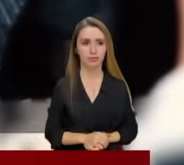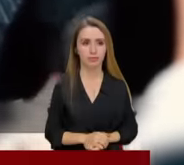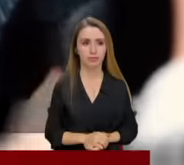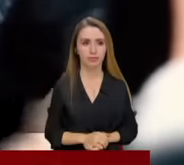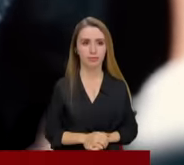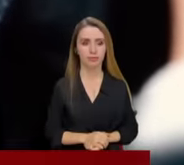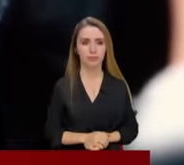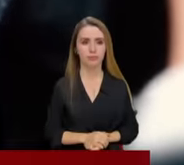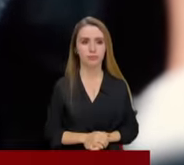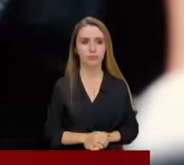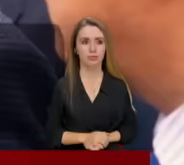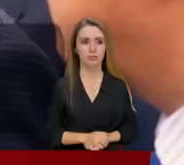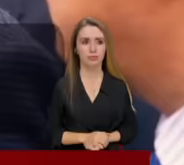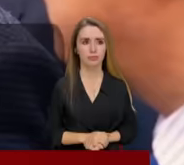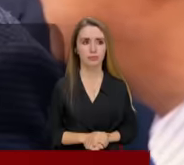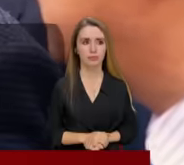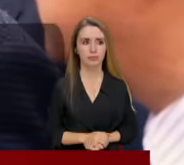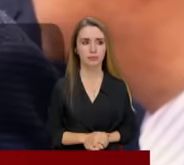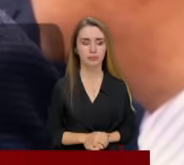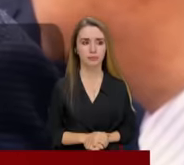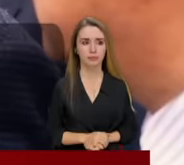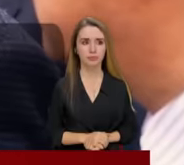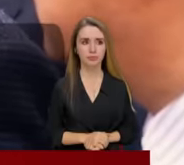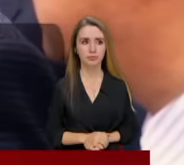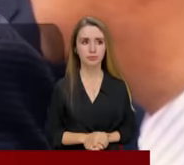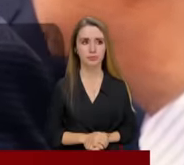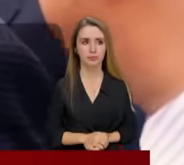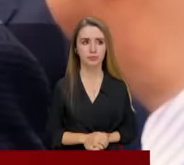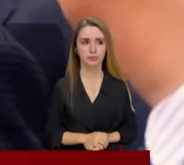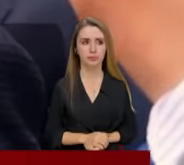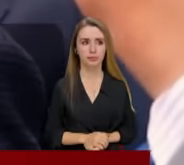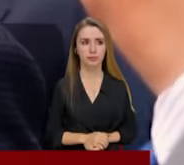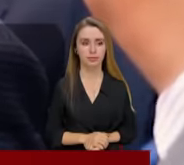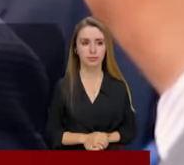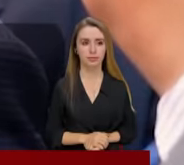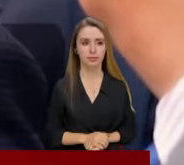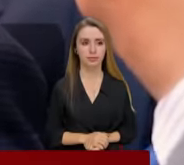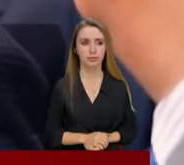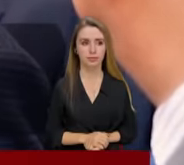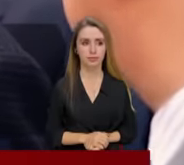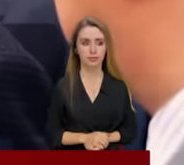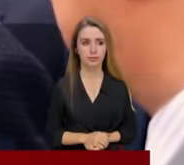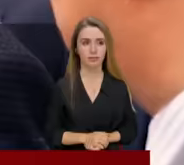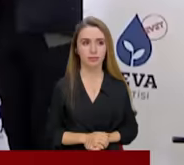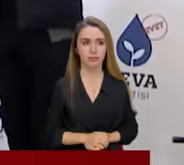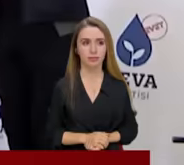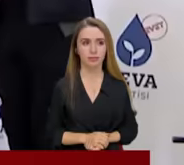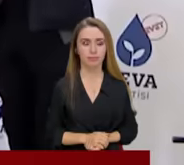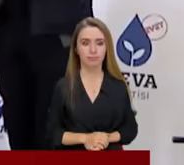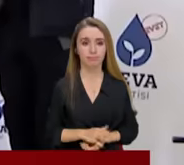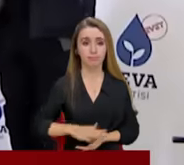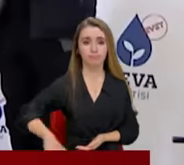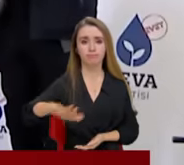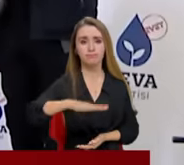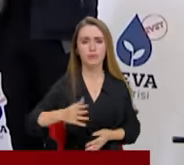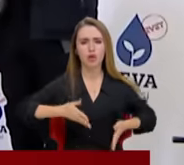memurluğu yaptım. Oğluma bir şey alamadım. Terminallerde yatıyor 70 kişi. Böyle adalet olur, böyle kanun olur.